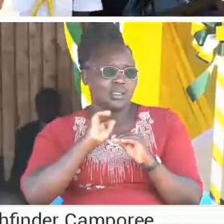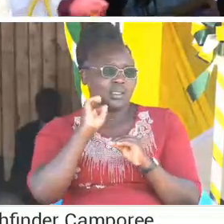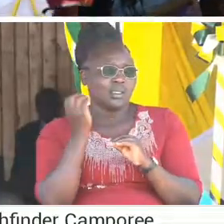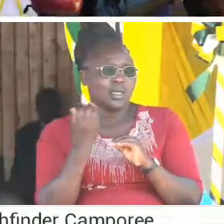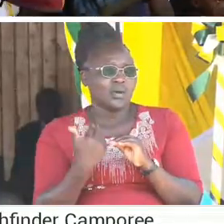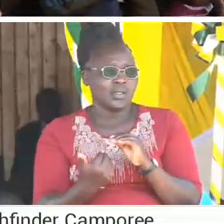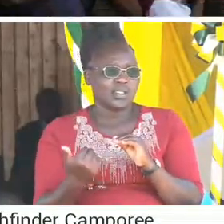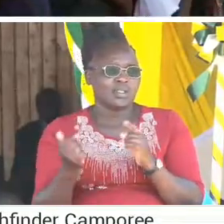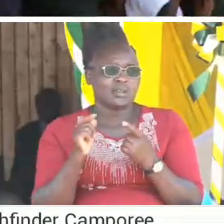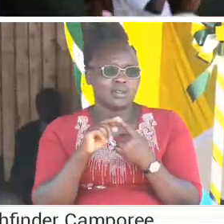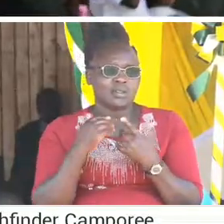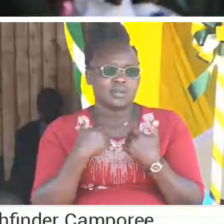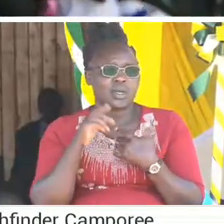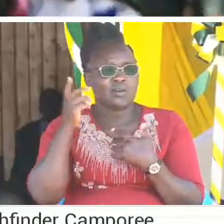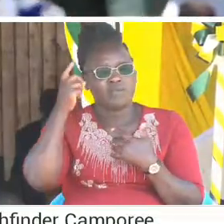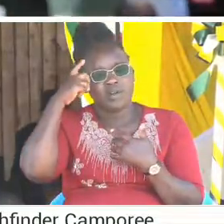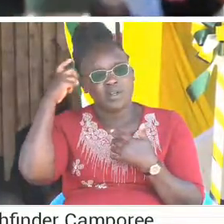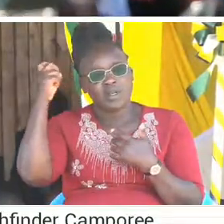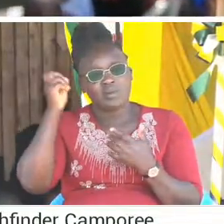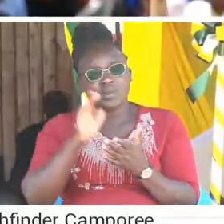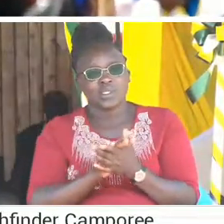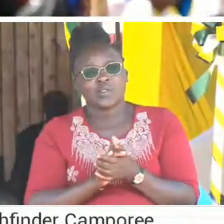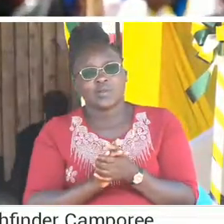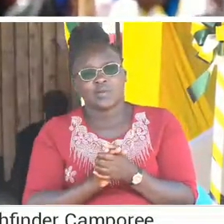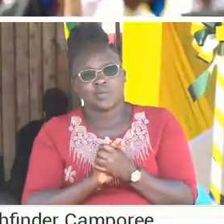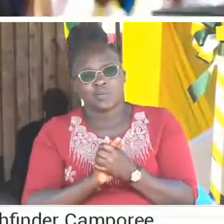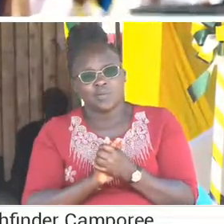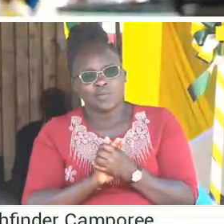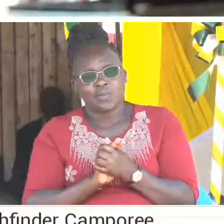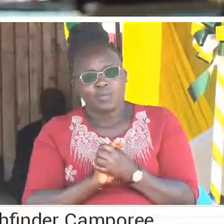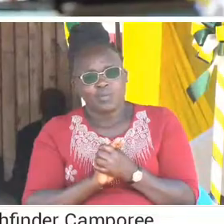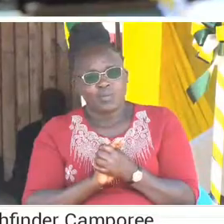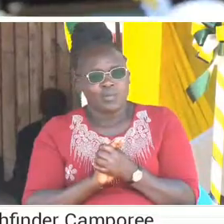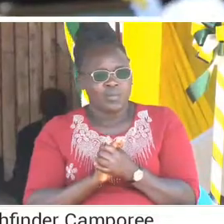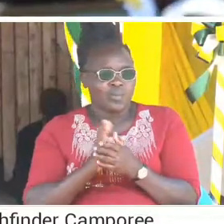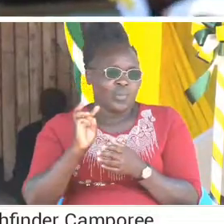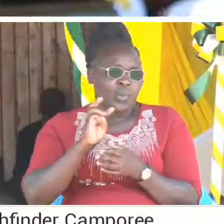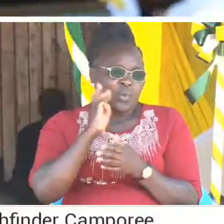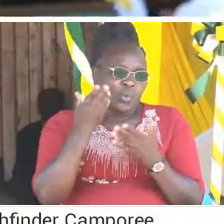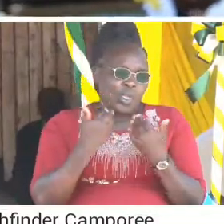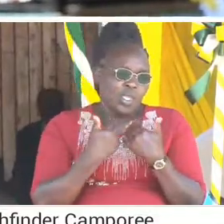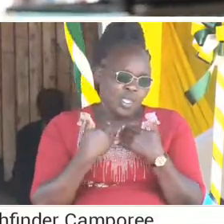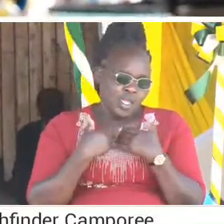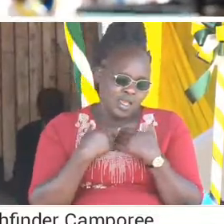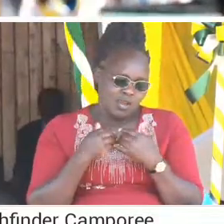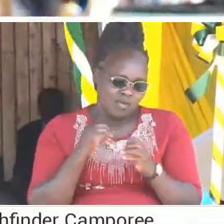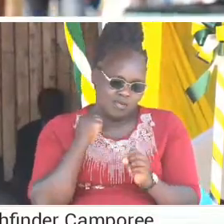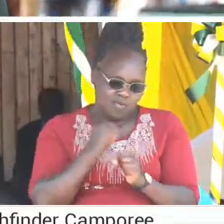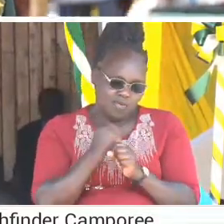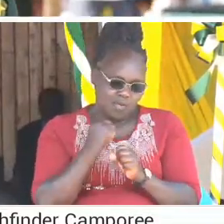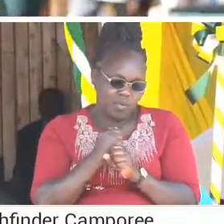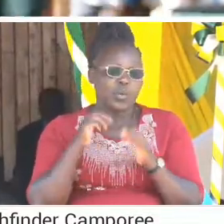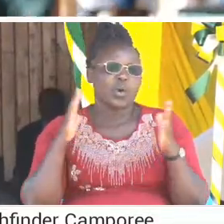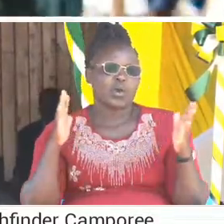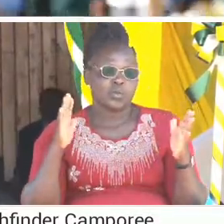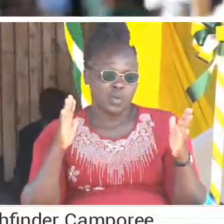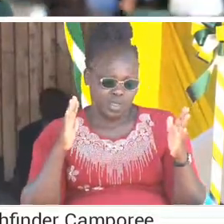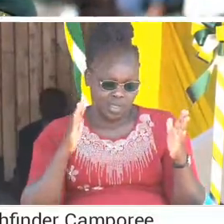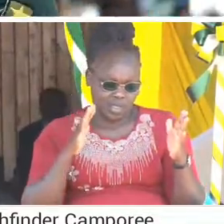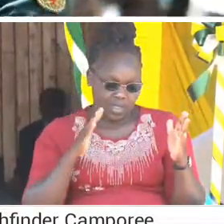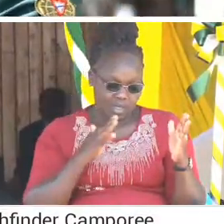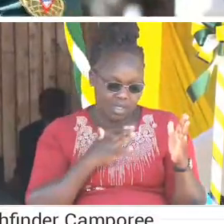kubwa sana katika kizazi hiki. Tunayo kazi kubwa sana katika kizazi hiki. Na kazi tulionayo ni hii,